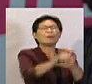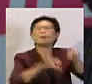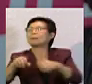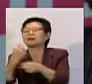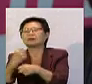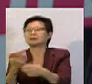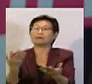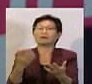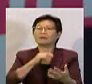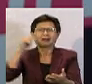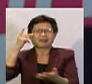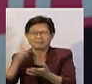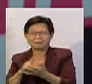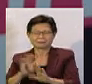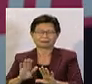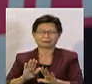production yang tak dikenali ke.